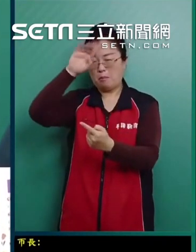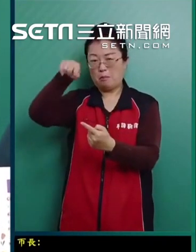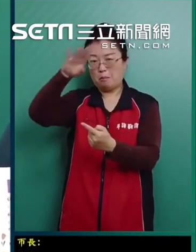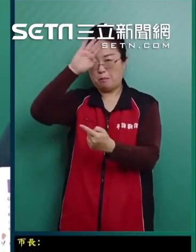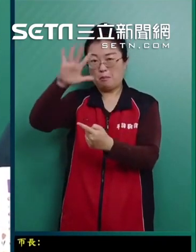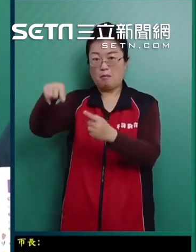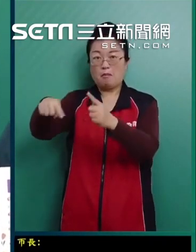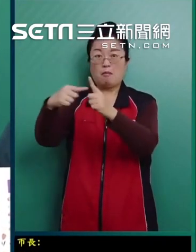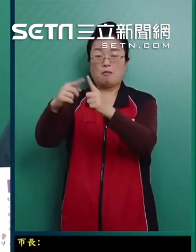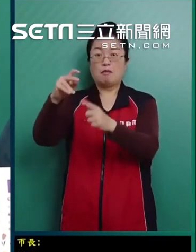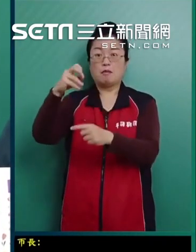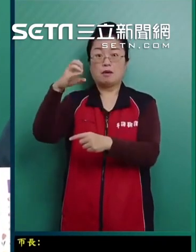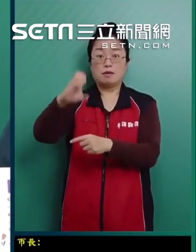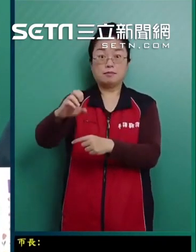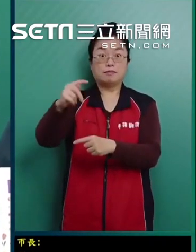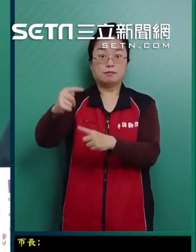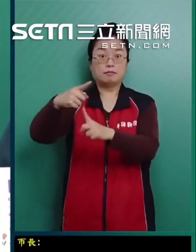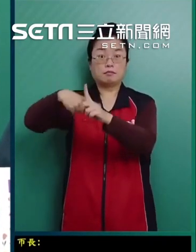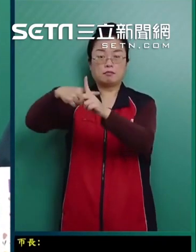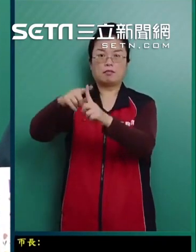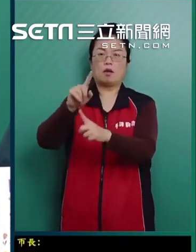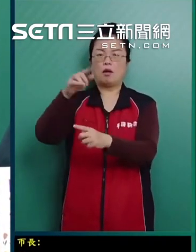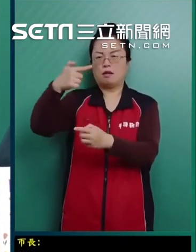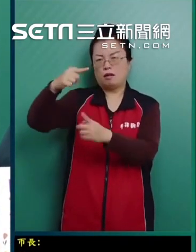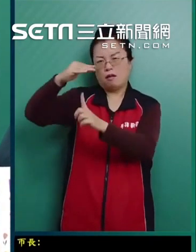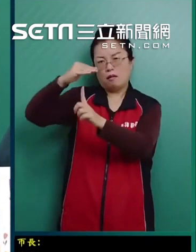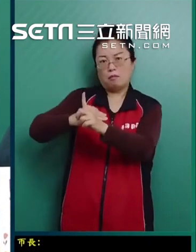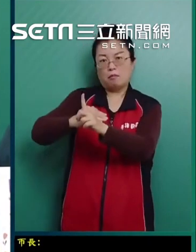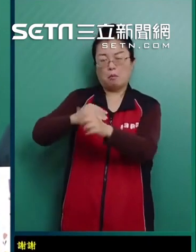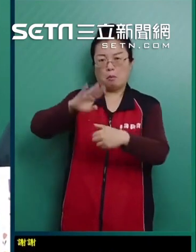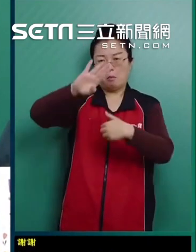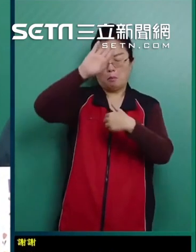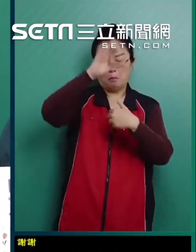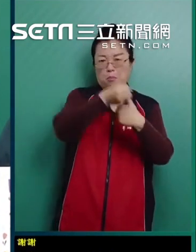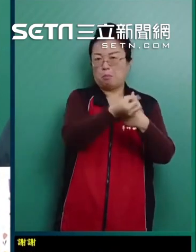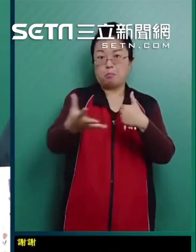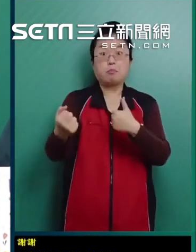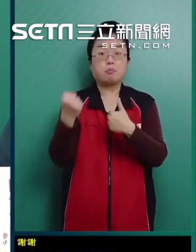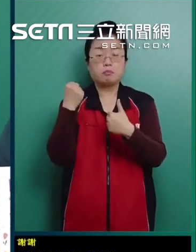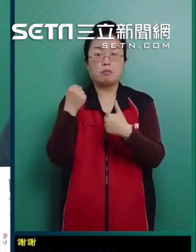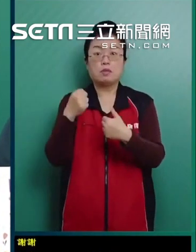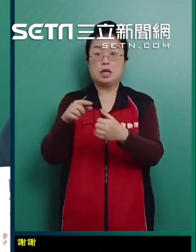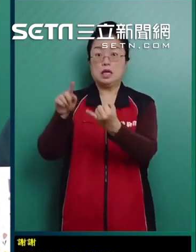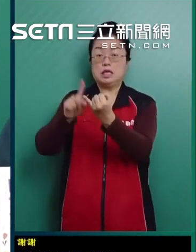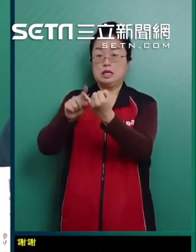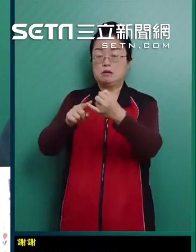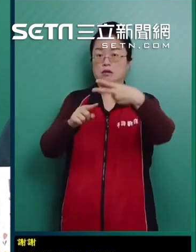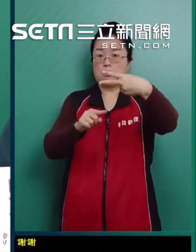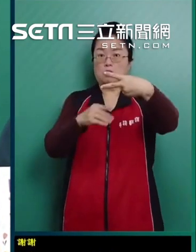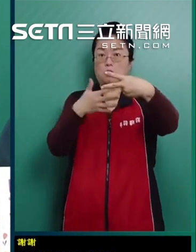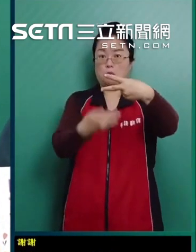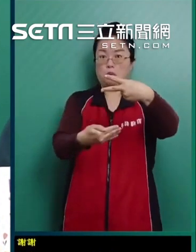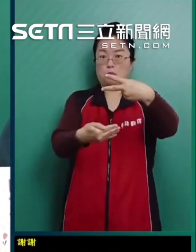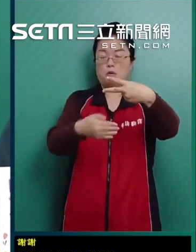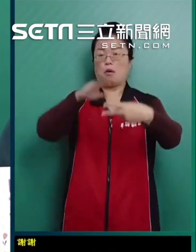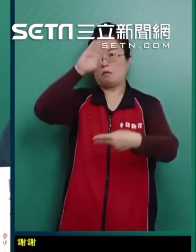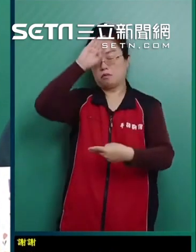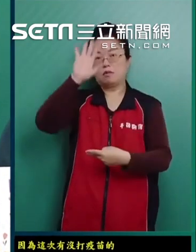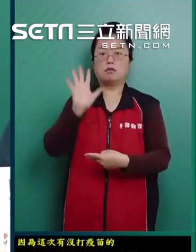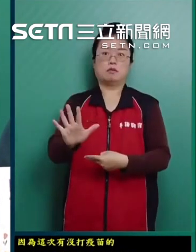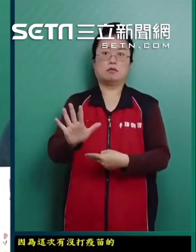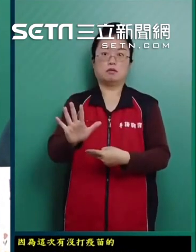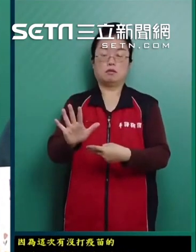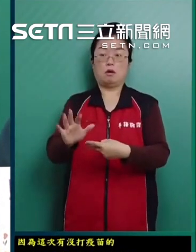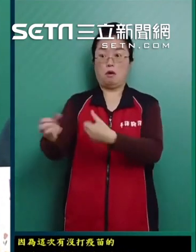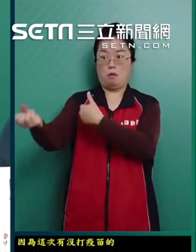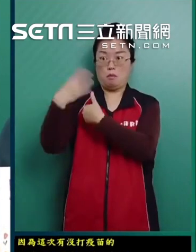高，因此我们用在第一时间用很快的方式，因为他二月九号确诊了哦，那我们二月九号就马上